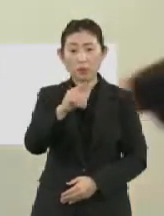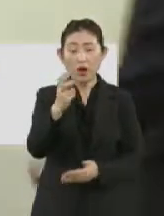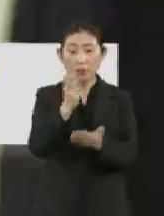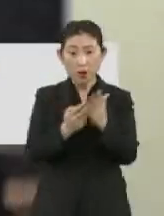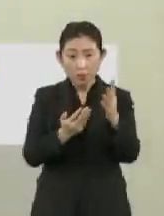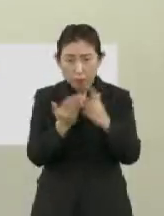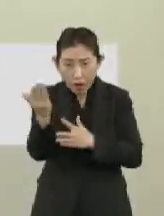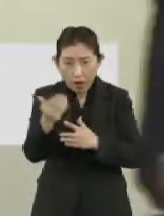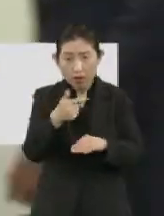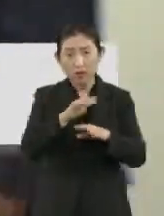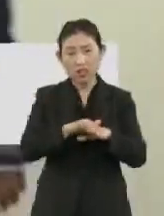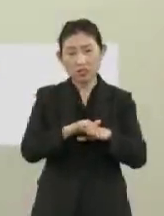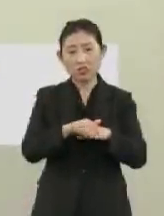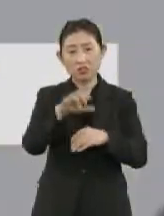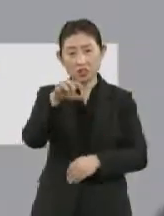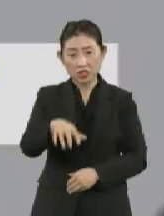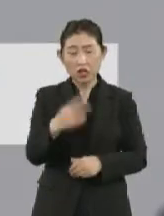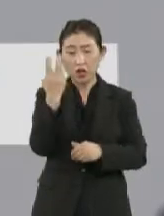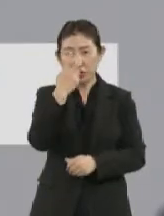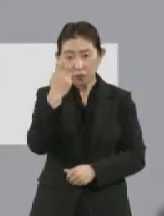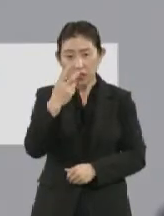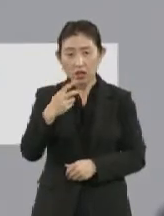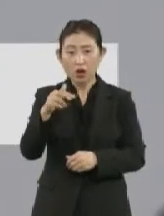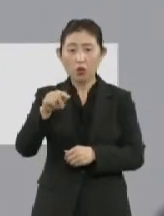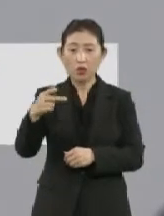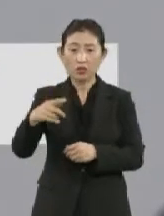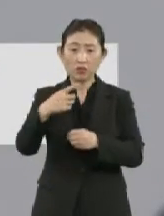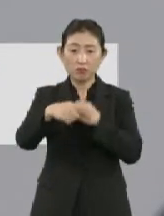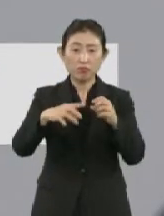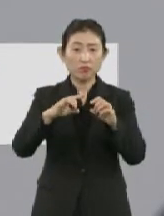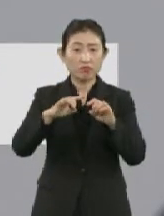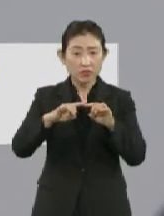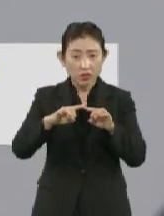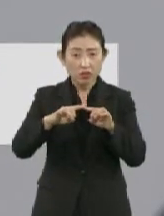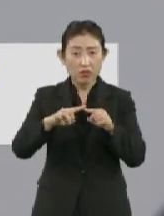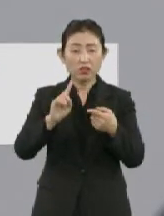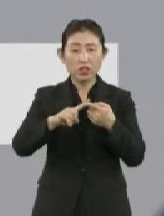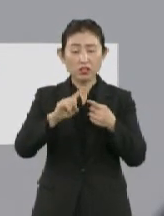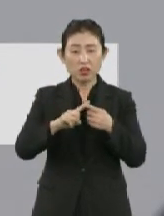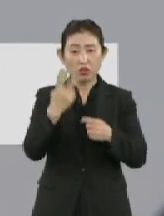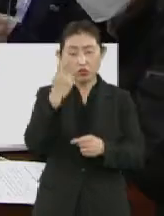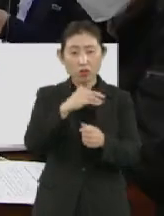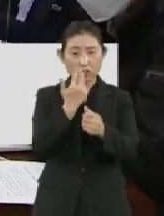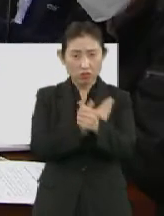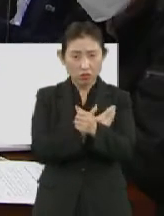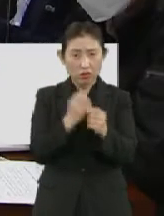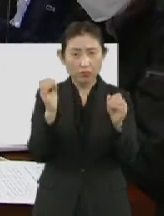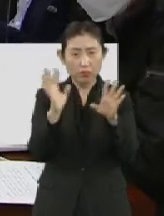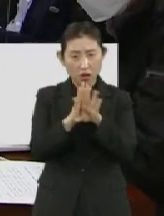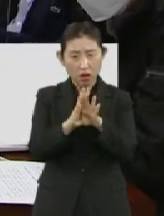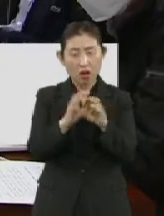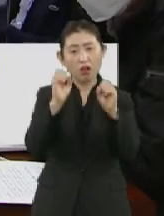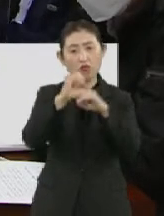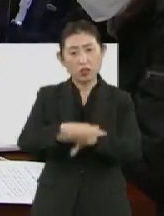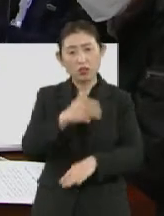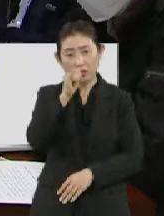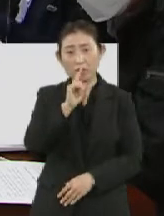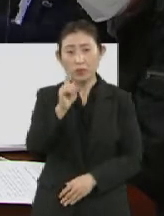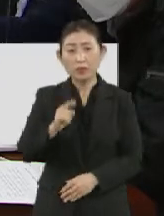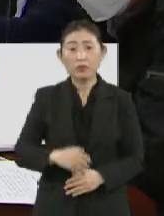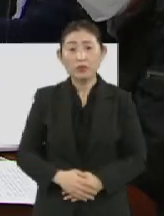통과되면 대전지검이 수사 중인 월성원전 사건 자체가 수사권이 사라져 증발하게 될 것이라고